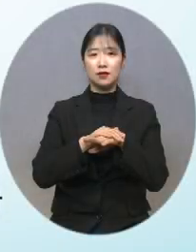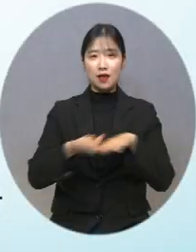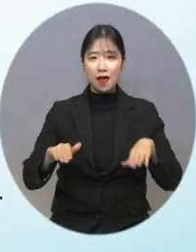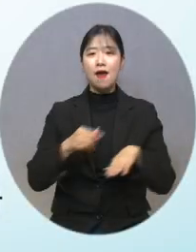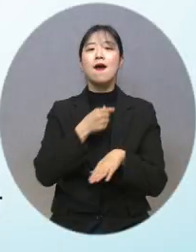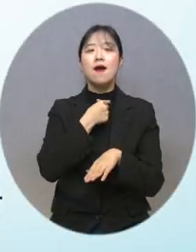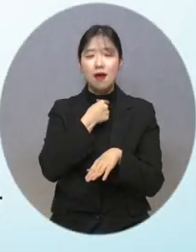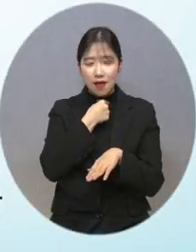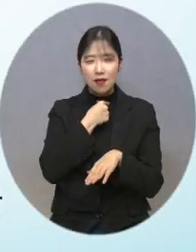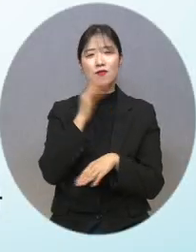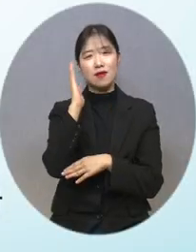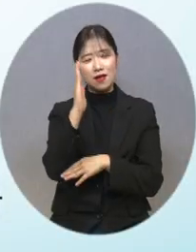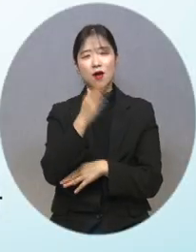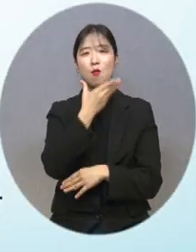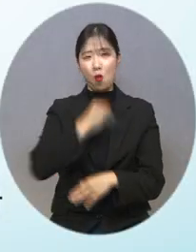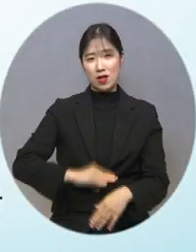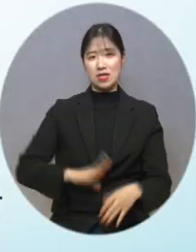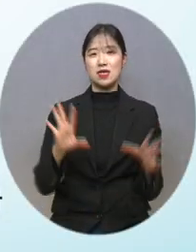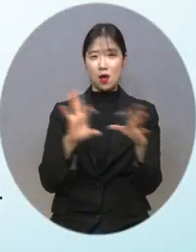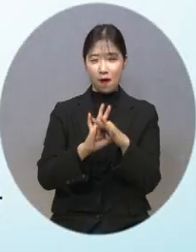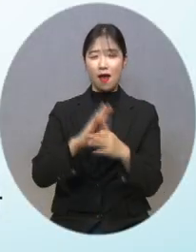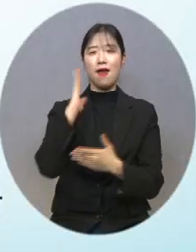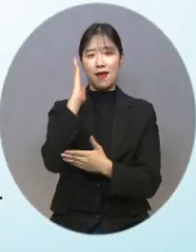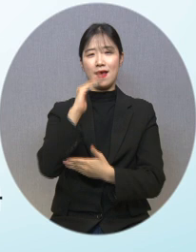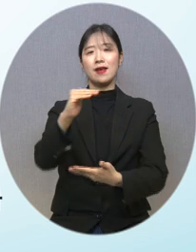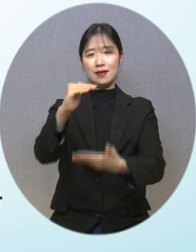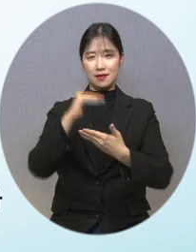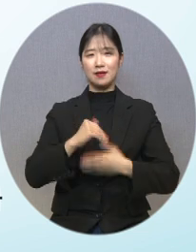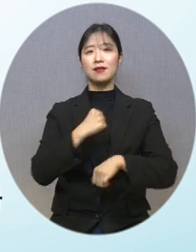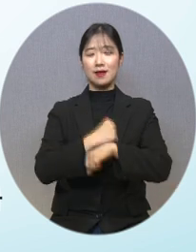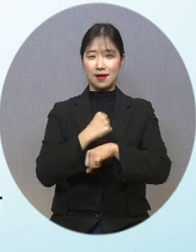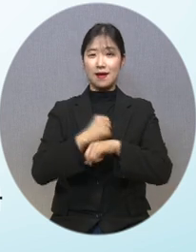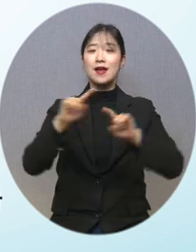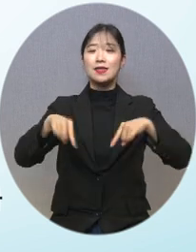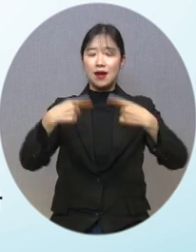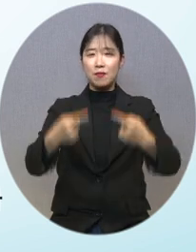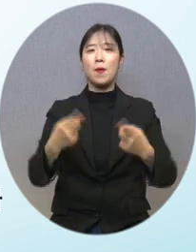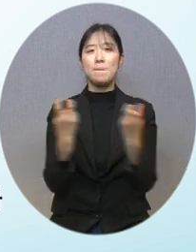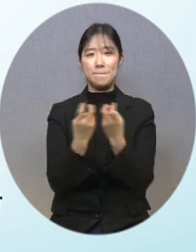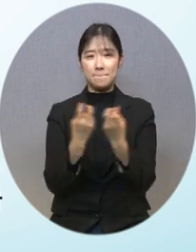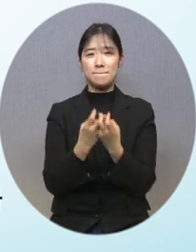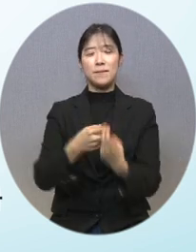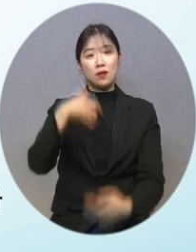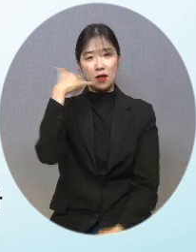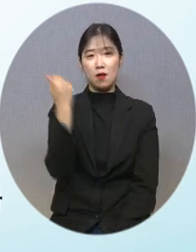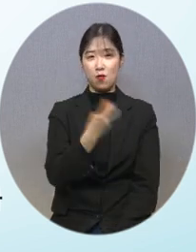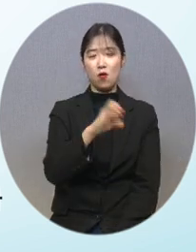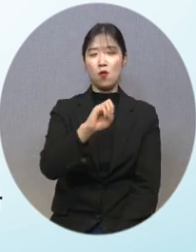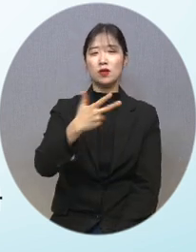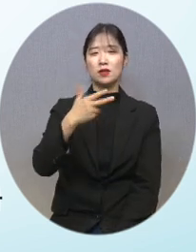복지 관련 제보를 전해드리는 나도 말좀 합시다 참여 방법은 전화번호